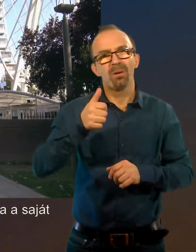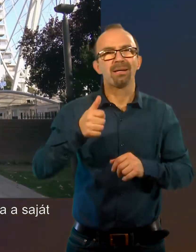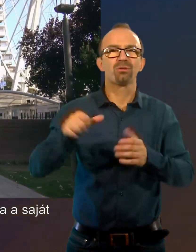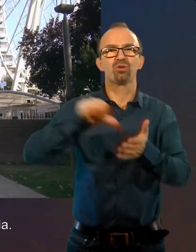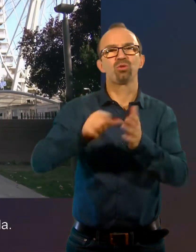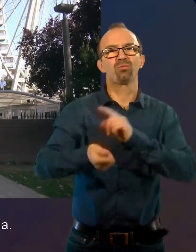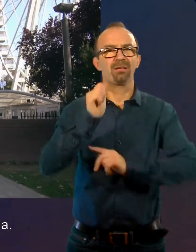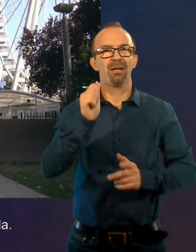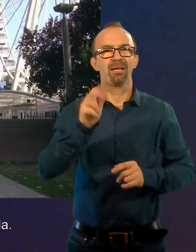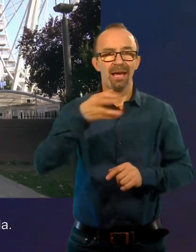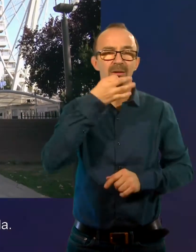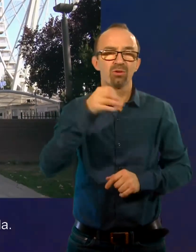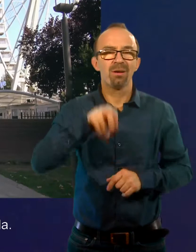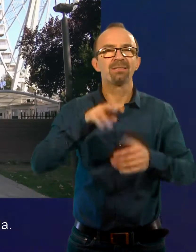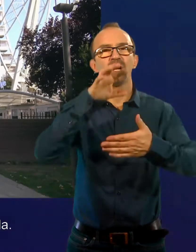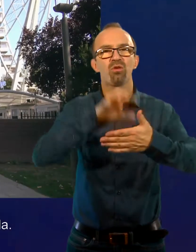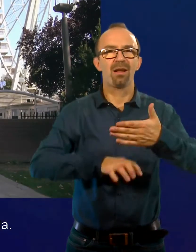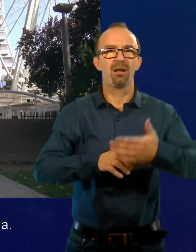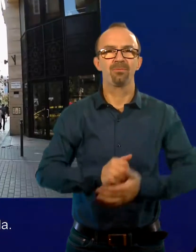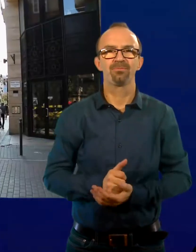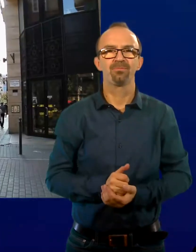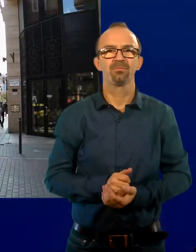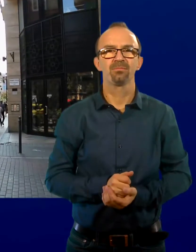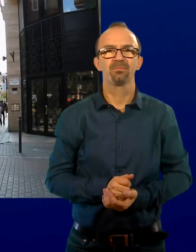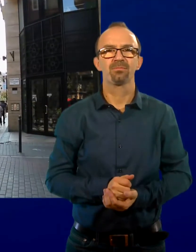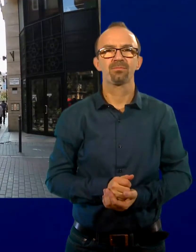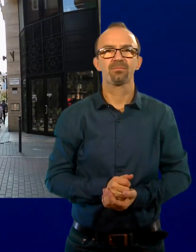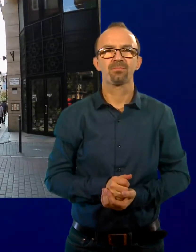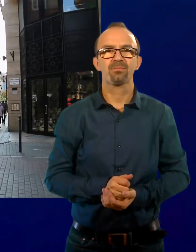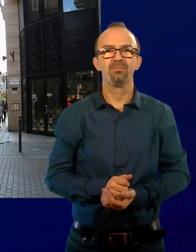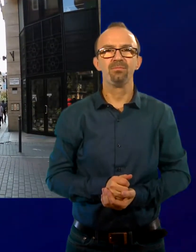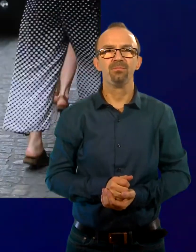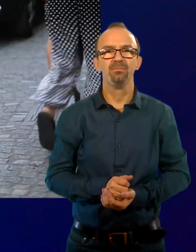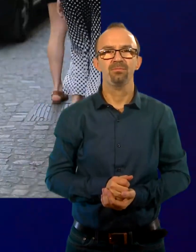szuperegóját megtalálni, és egy picit erről is szól ez a novella.